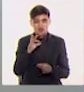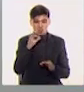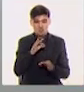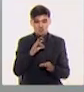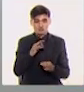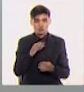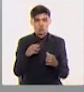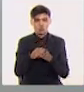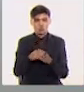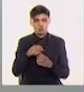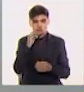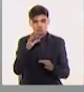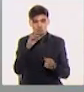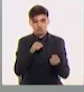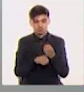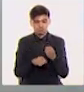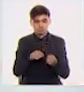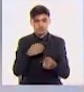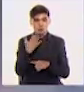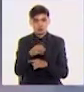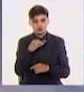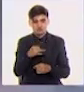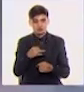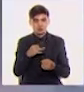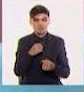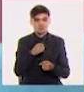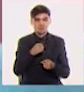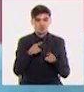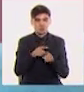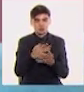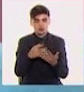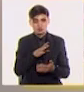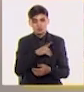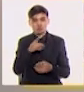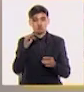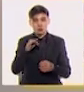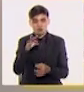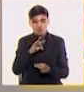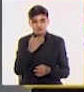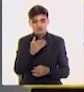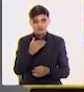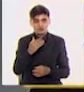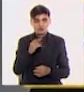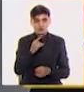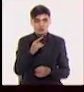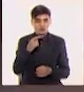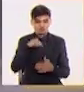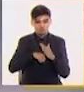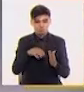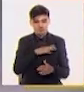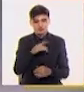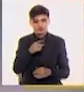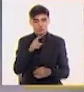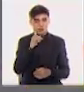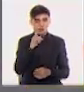қызды бір топ жігіт еркінен тыс сыртқа кетіп, аяусыз арын қорлаған. Сол оқиғадан кейін қызғалдақтың жатырына бала бітіп, ол